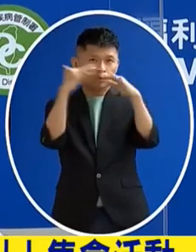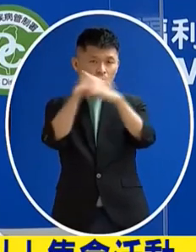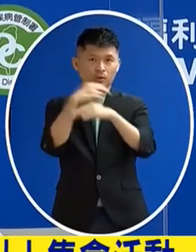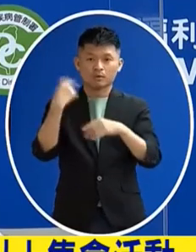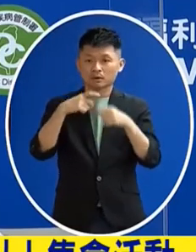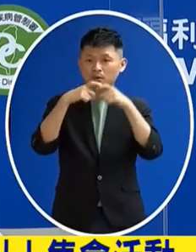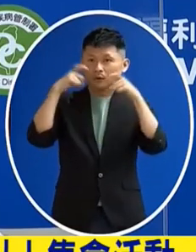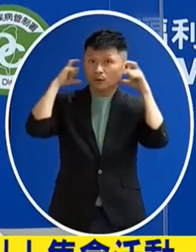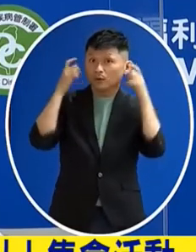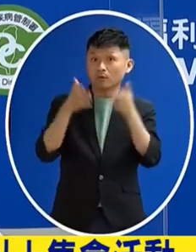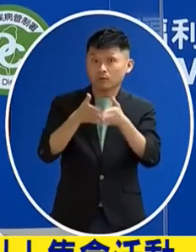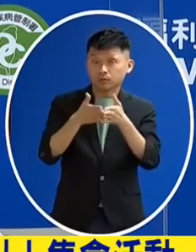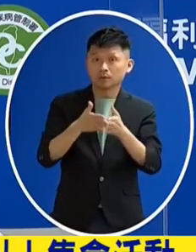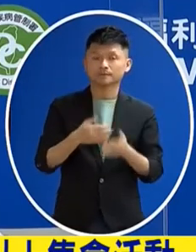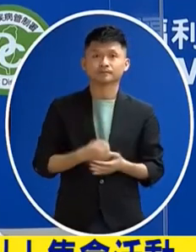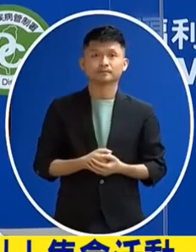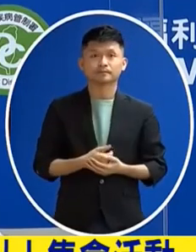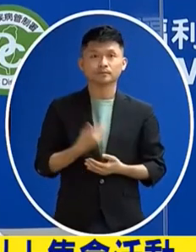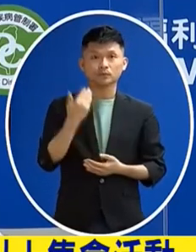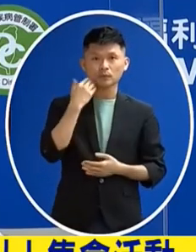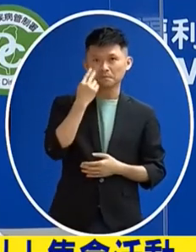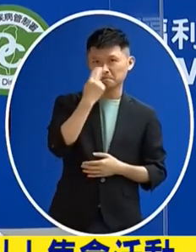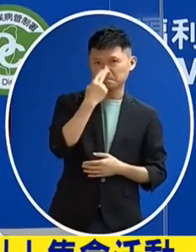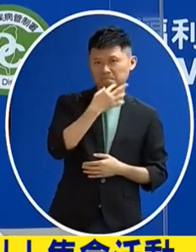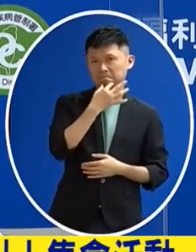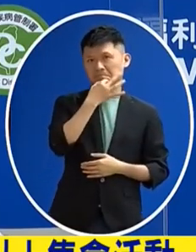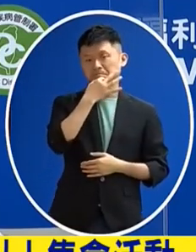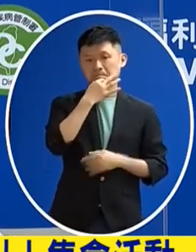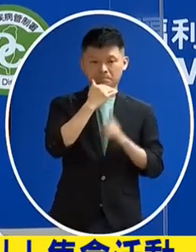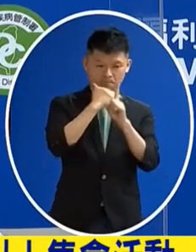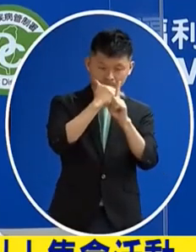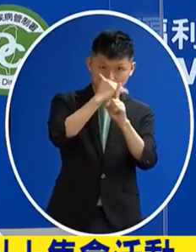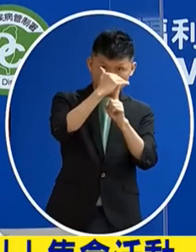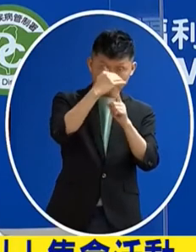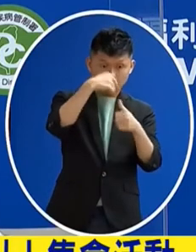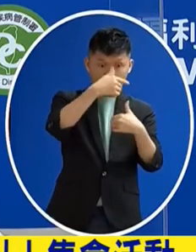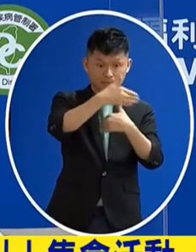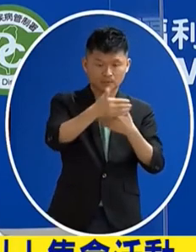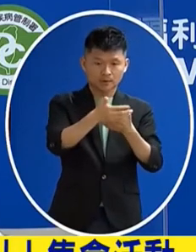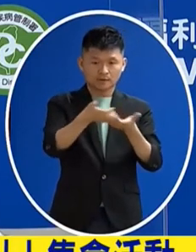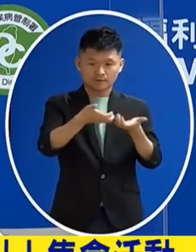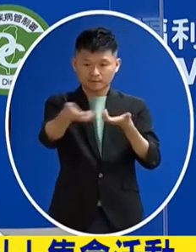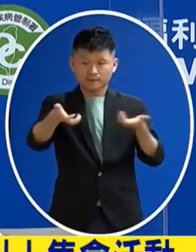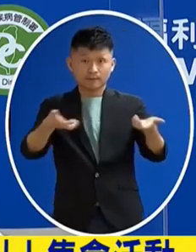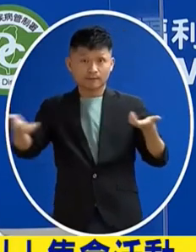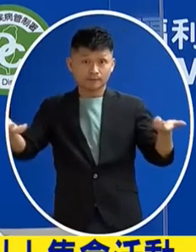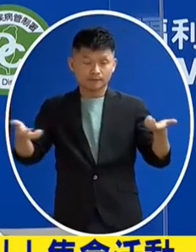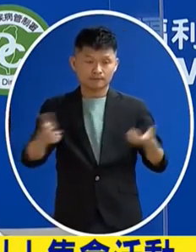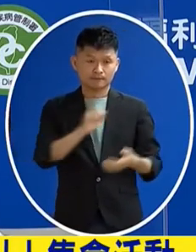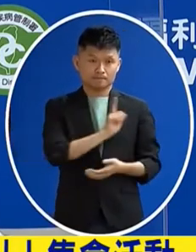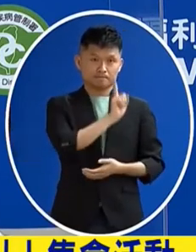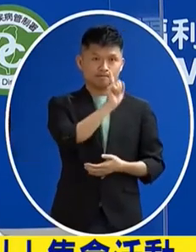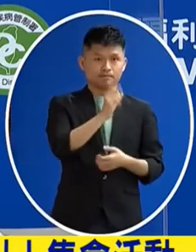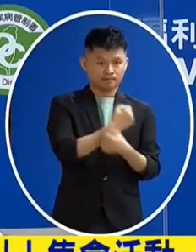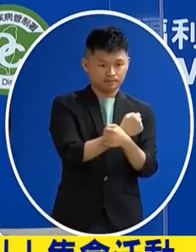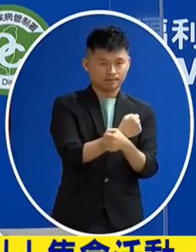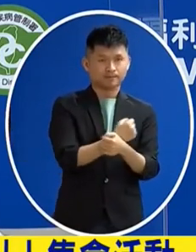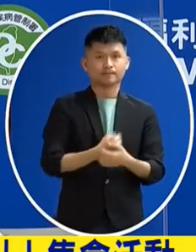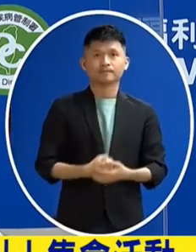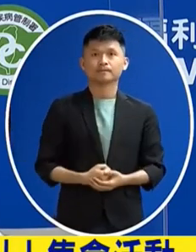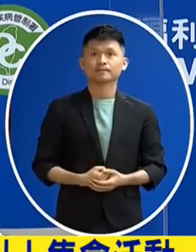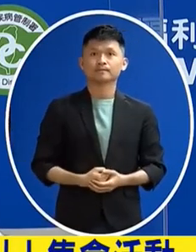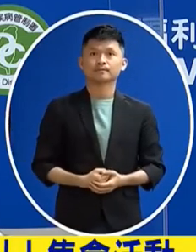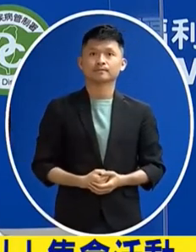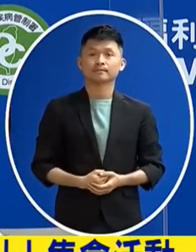于可能有风险的，依风险的分级，哈，都在不同的教室，哈，那单独的来考。